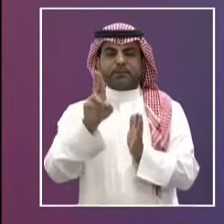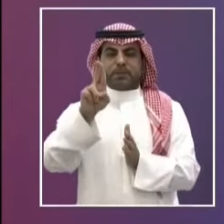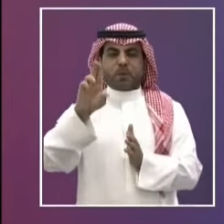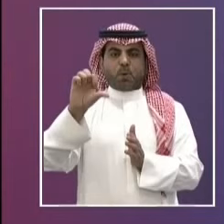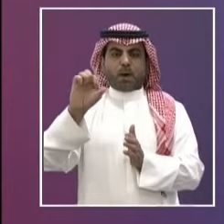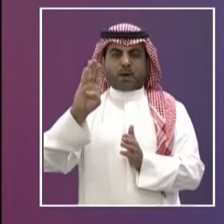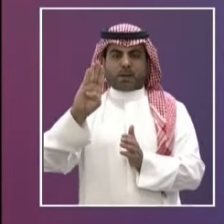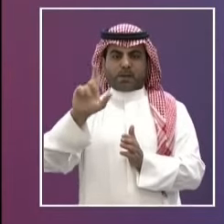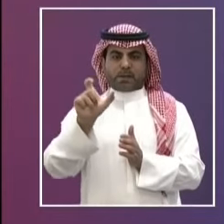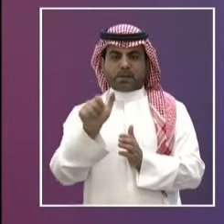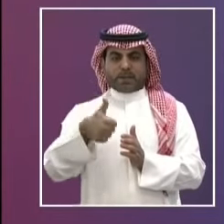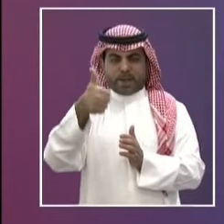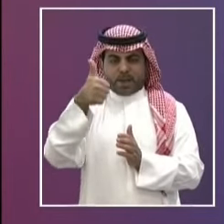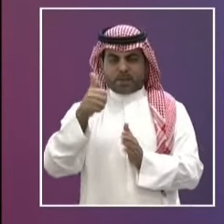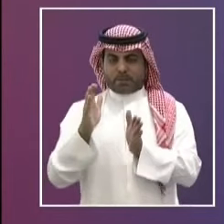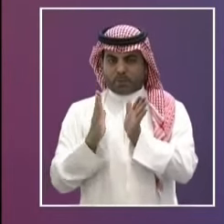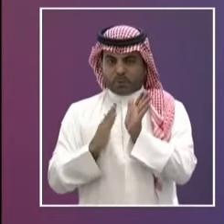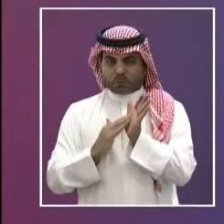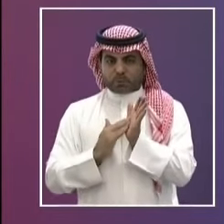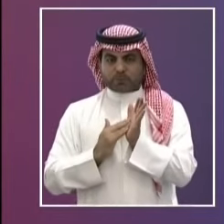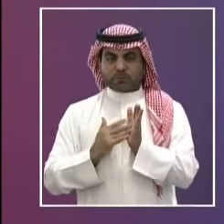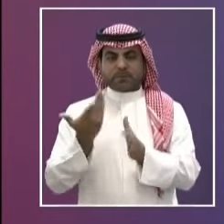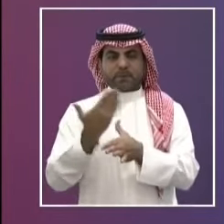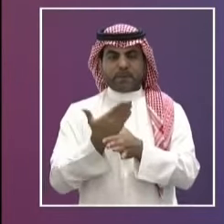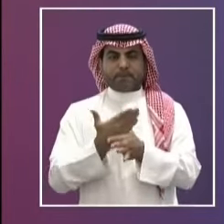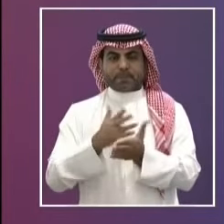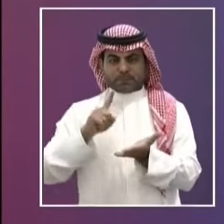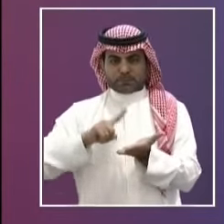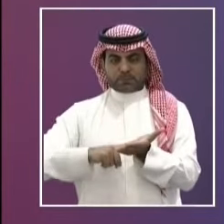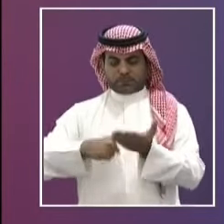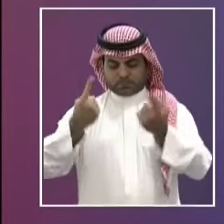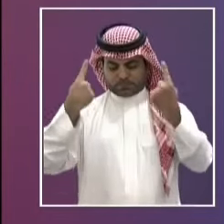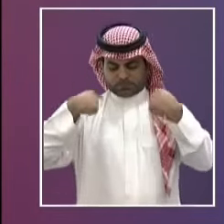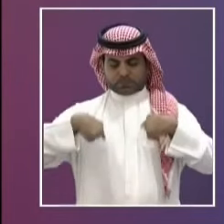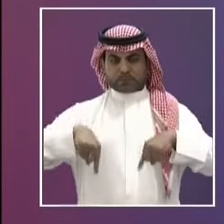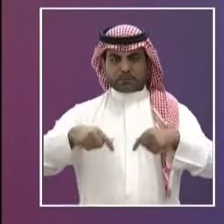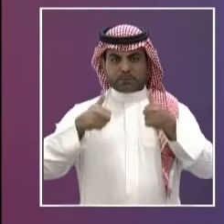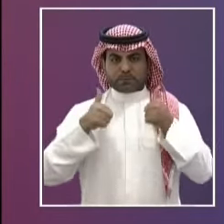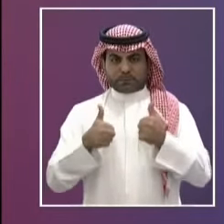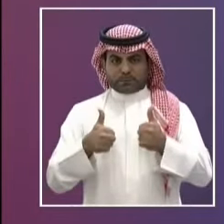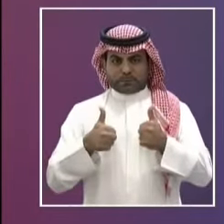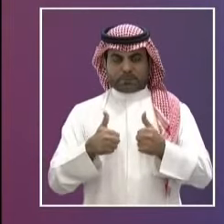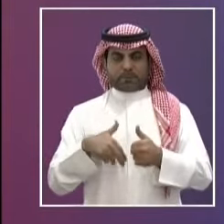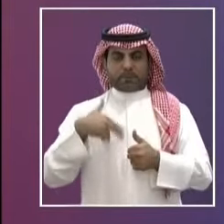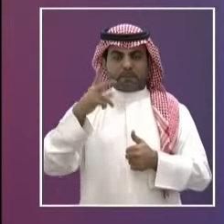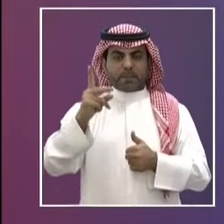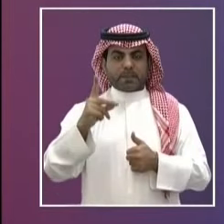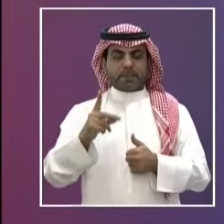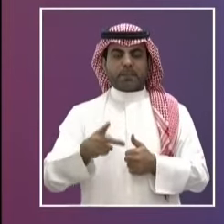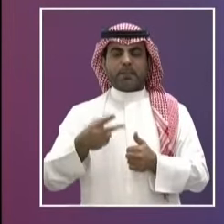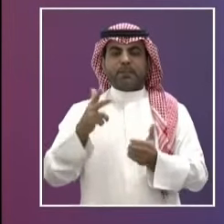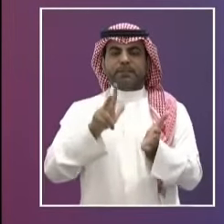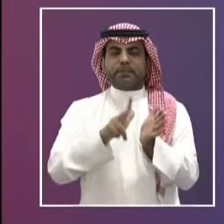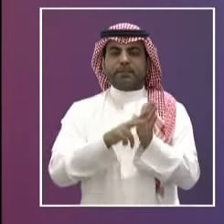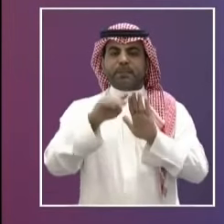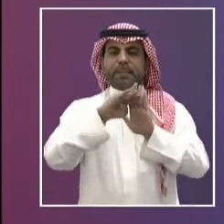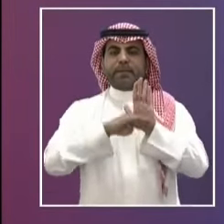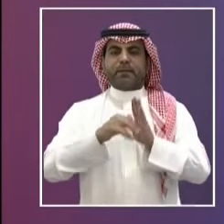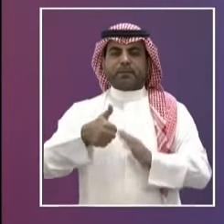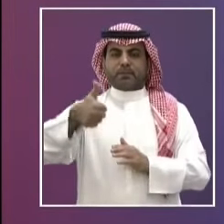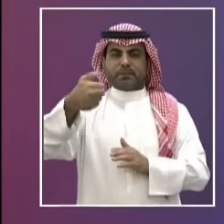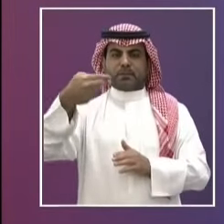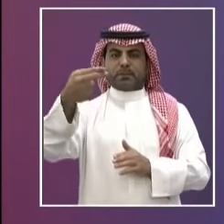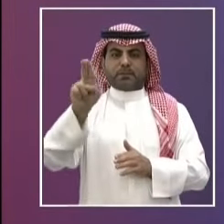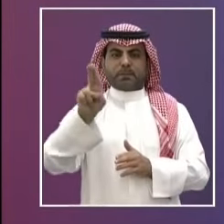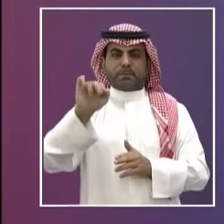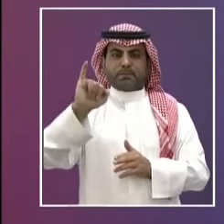زي ما قلنا لازم تطبيق توكلنا عشان نتحقق من الحالة الصحية للمعتمرين. تطبيق اعتمرنا وهو التطبيق اللي